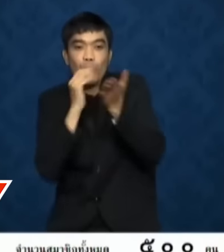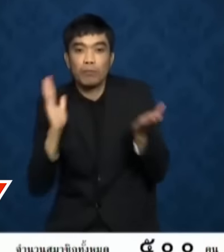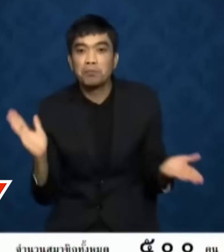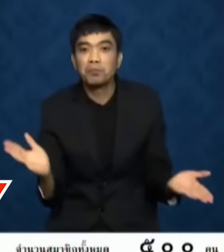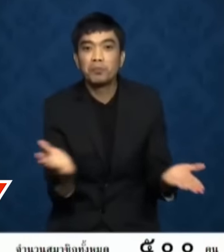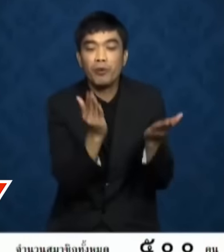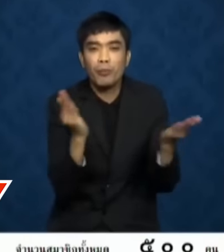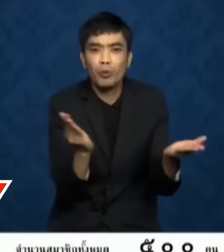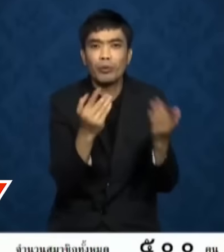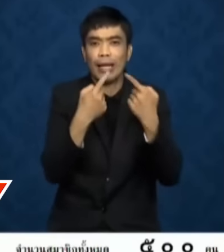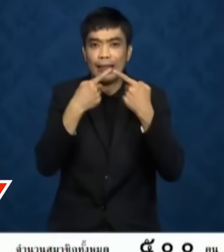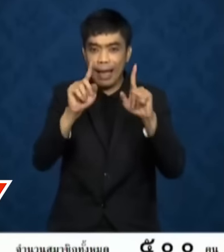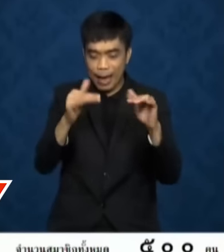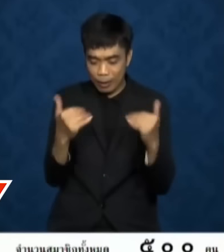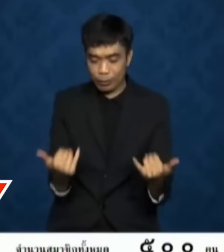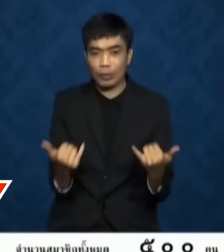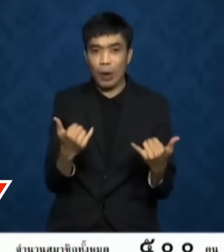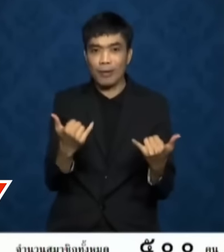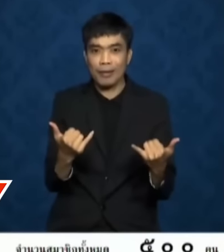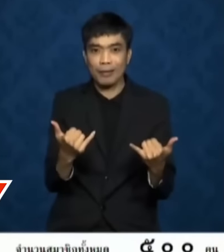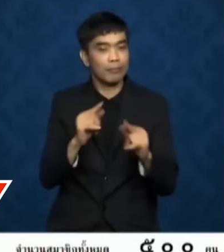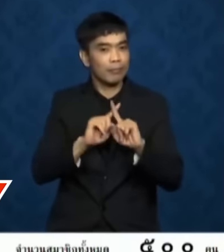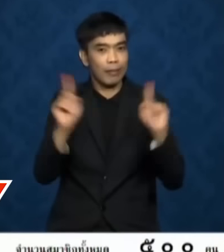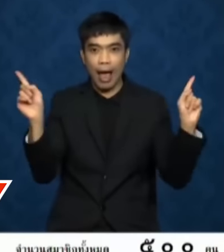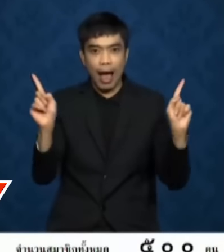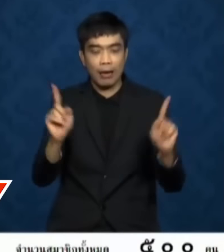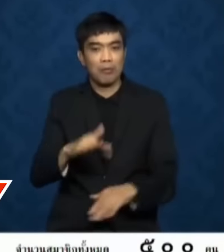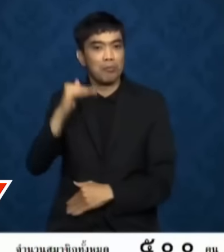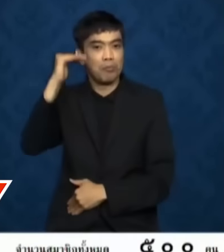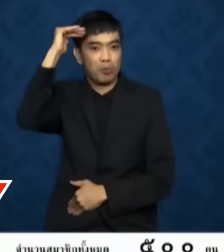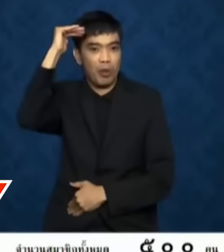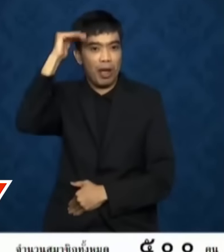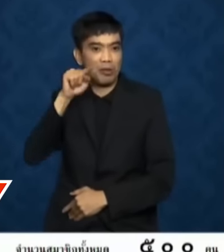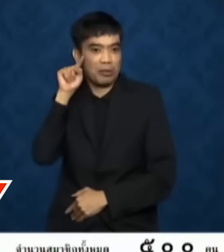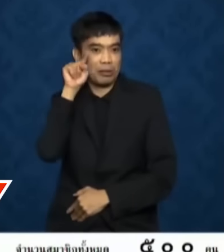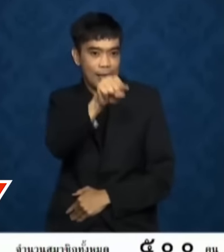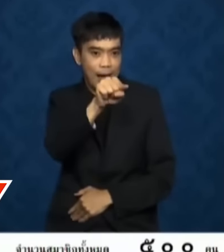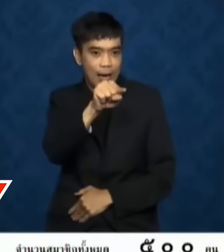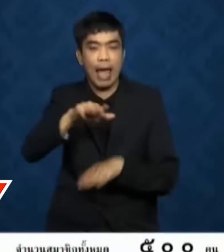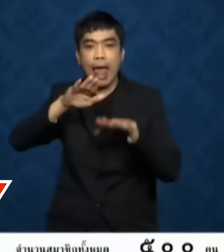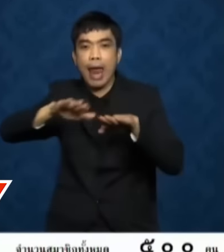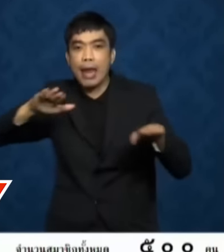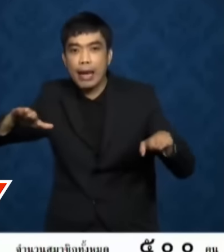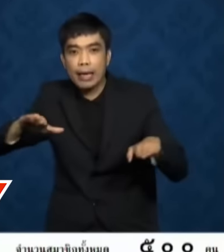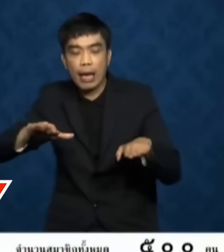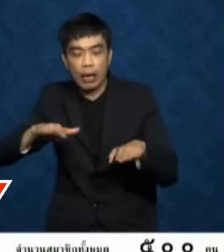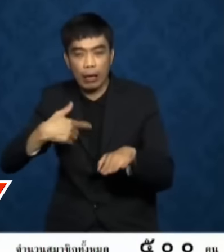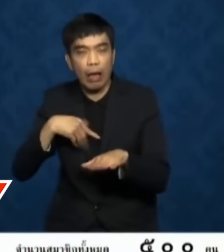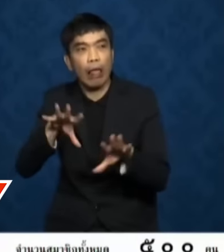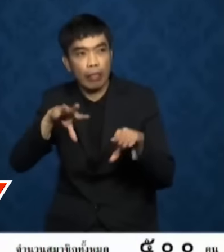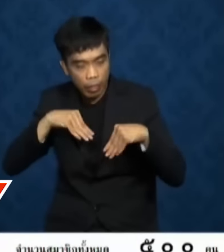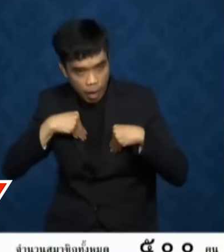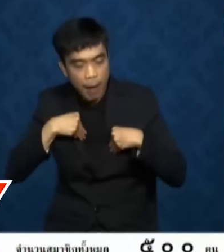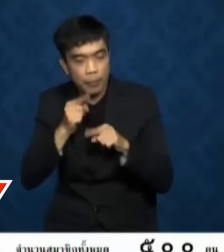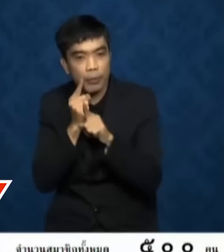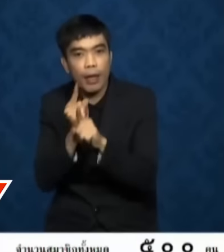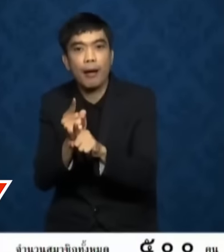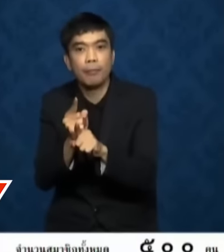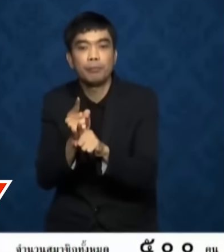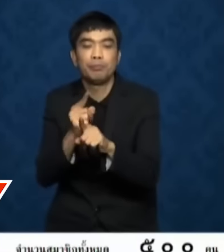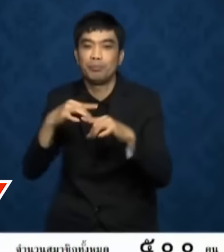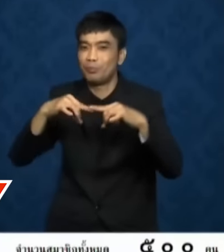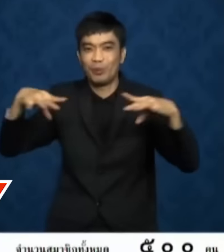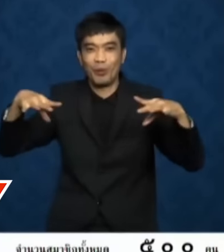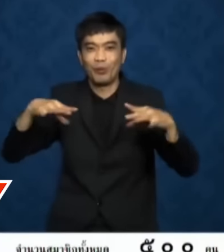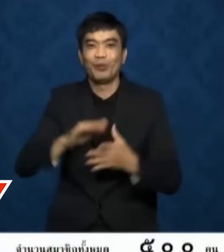ายส่วนในวันนี้อาจจะกลายเป็นสภาที่ผู้ใหญ่สั่งและเด็กถูกบีบให้ทำตามแนวทางในการไปรูปสภาเด็ก